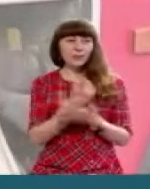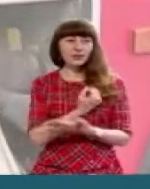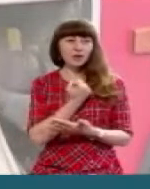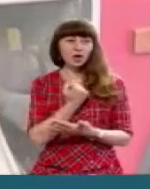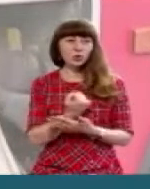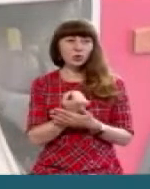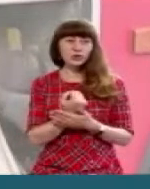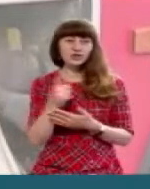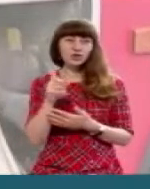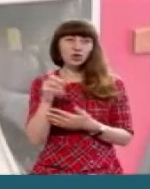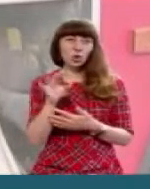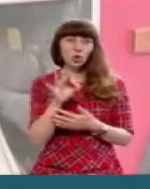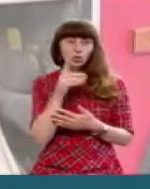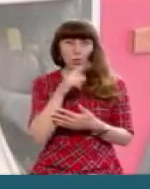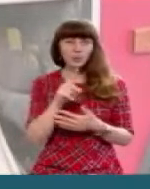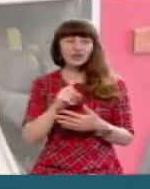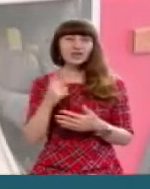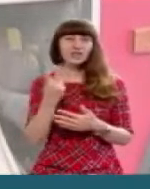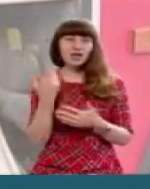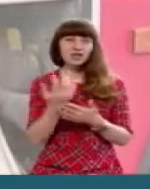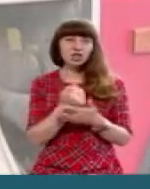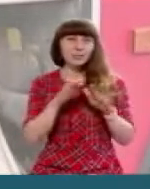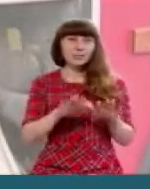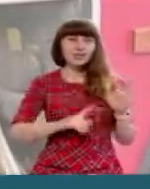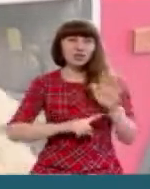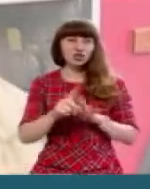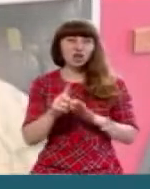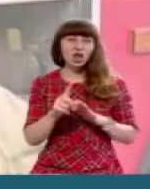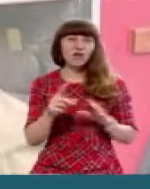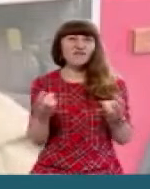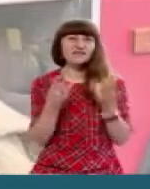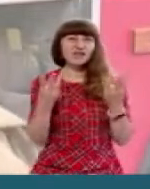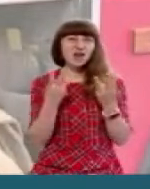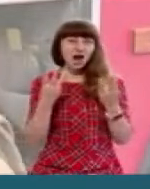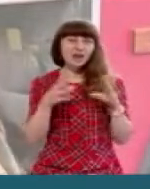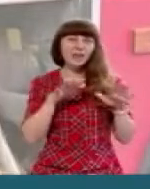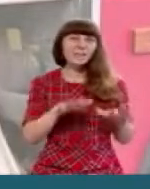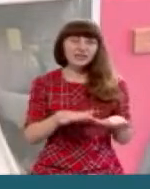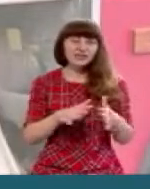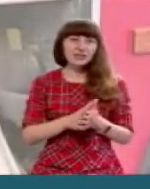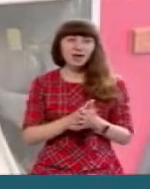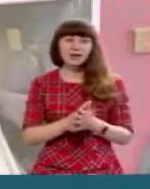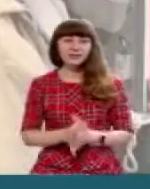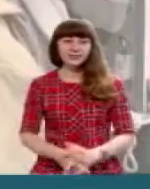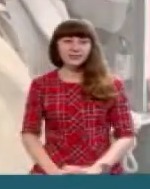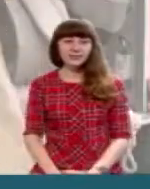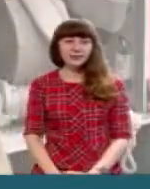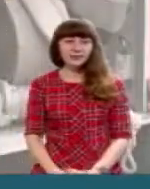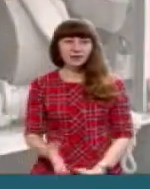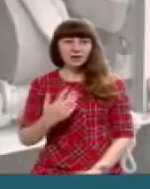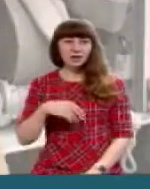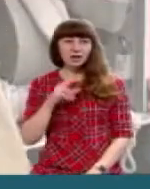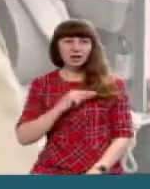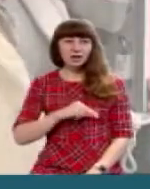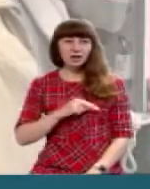зелеными 2 обнаружили очаг возгорания в актовом зале примерная площадь 200 квадрат метров я работаю в